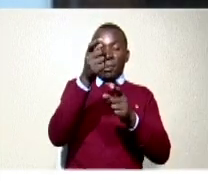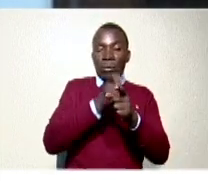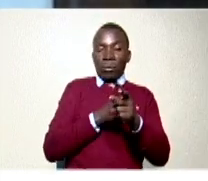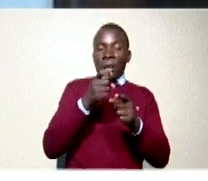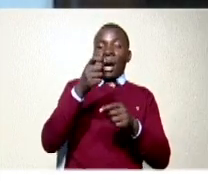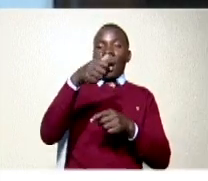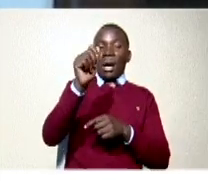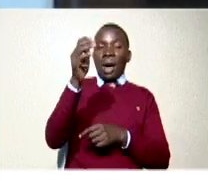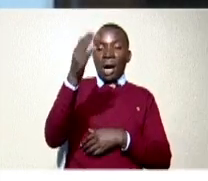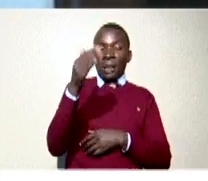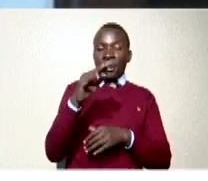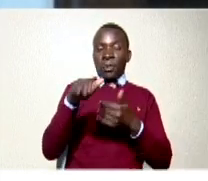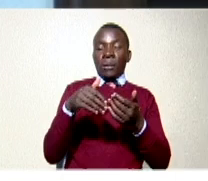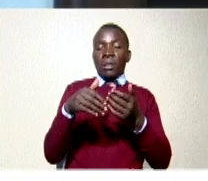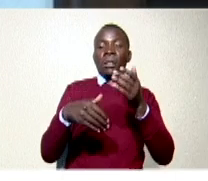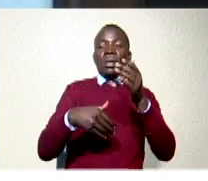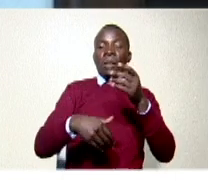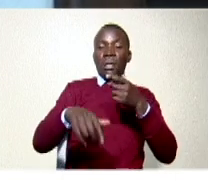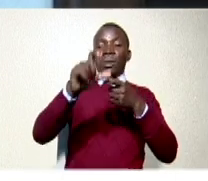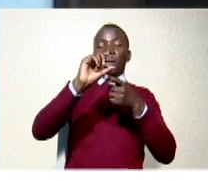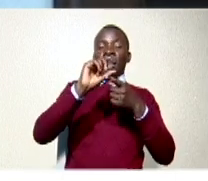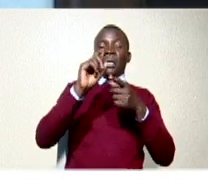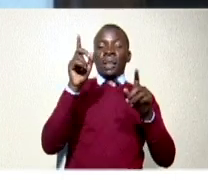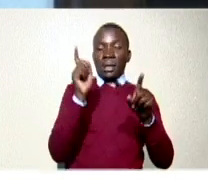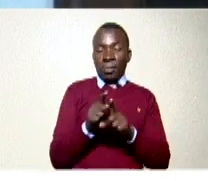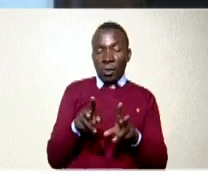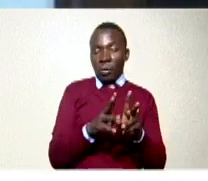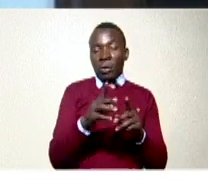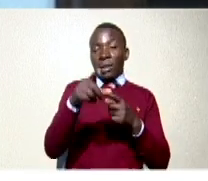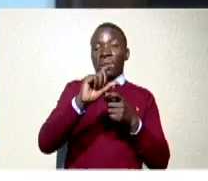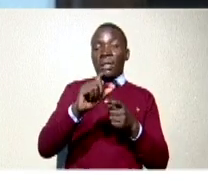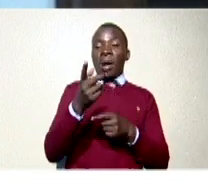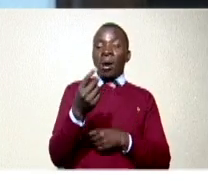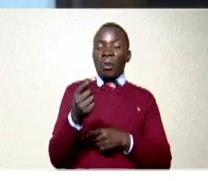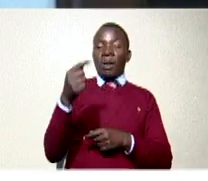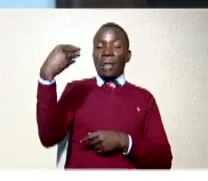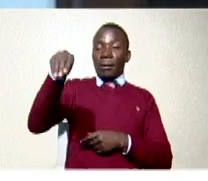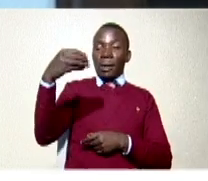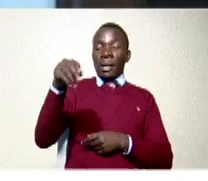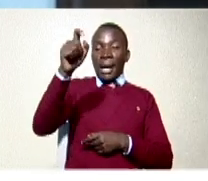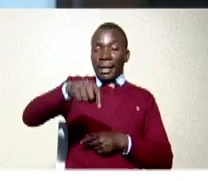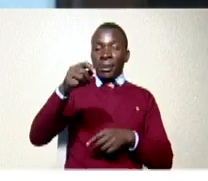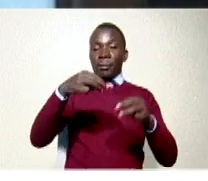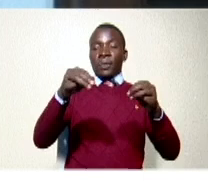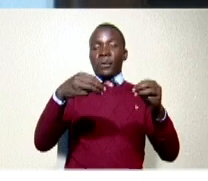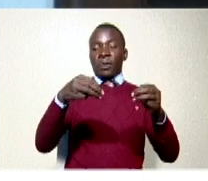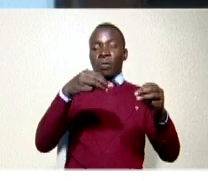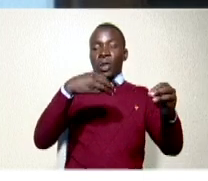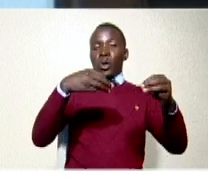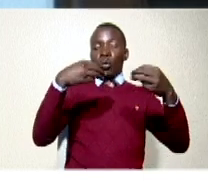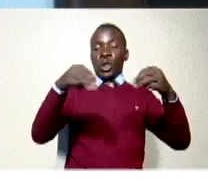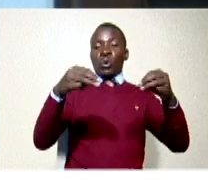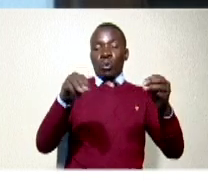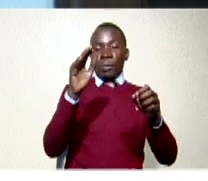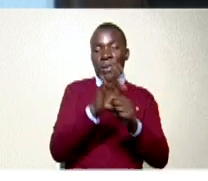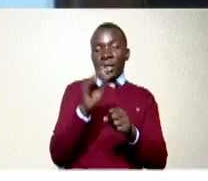Uko cyiyongera rero niko ruvuga ngo amadevize akenewe ku isoko ni menshi kurusha ayashobora kuboneka ku isoko biturutse n'ibintu duko twohereza